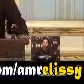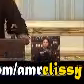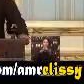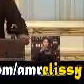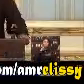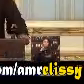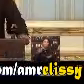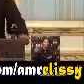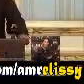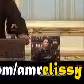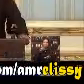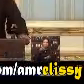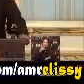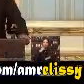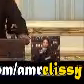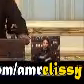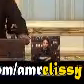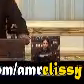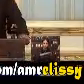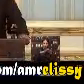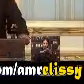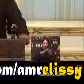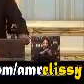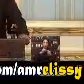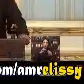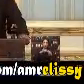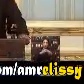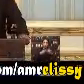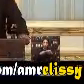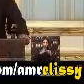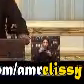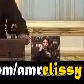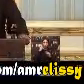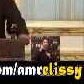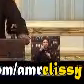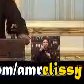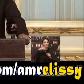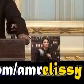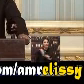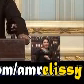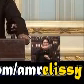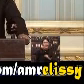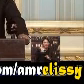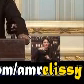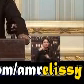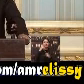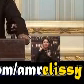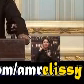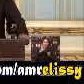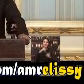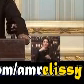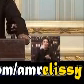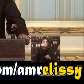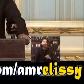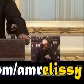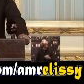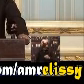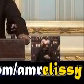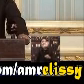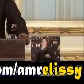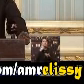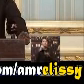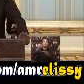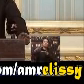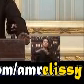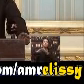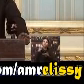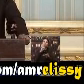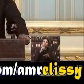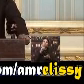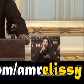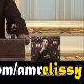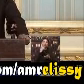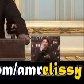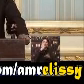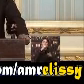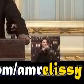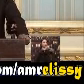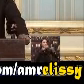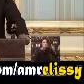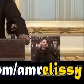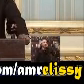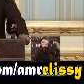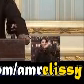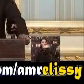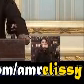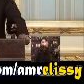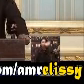حماس شديد إن هم يخشوا معنا إحنا كمؤسسة واحد من الناس الخيرية، إن هم يدونا بعض الدور اللي هم مش عايزينها